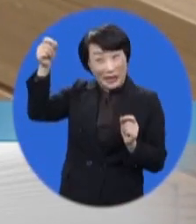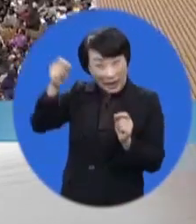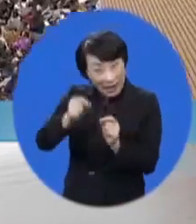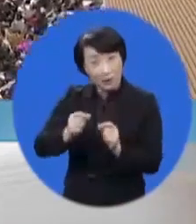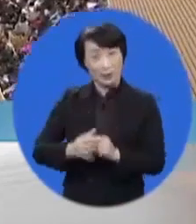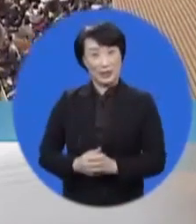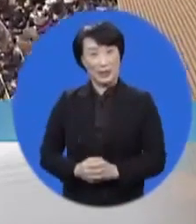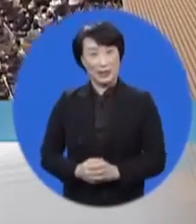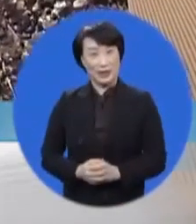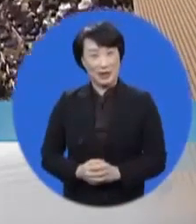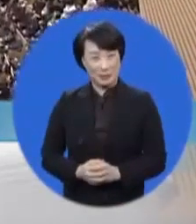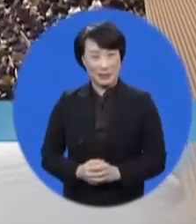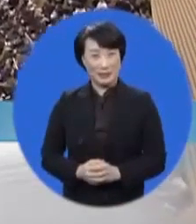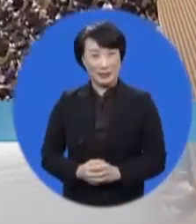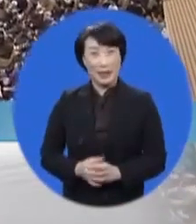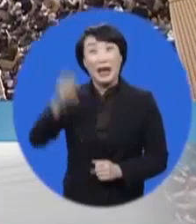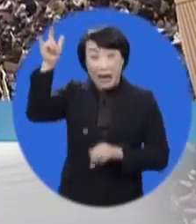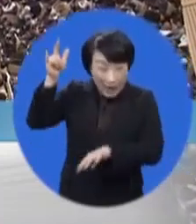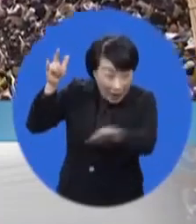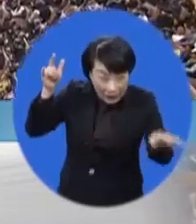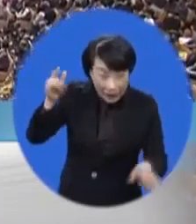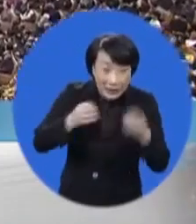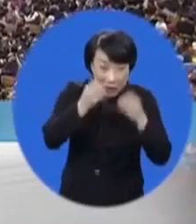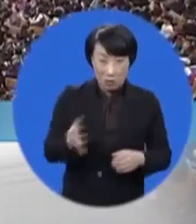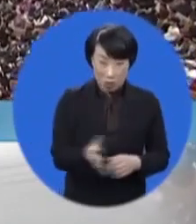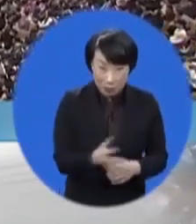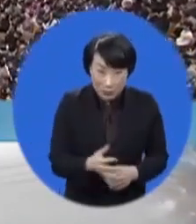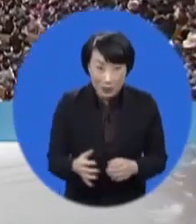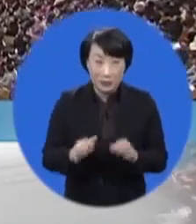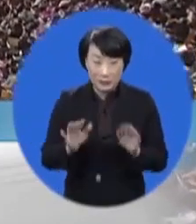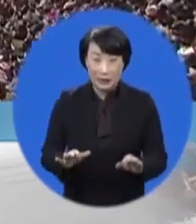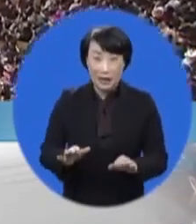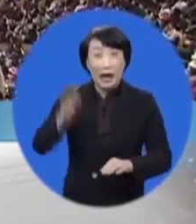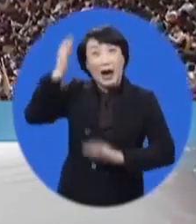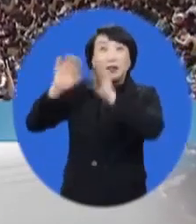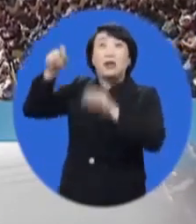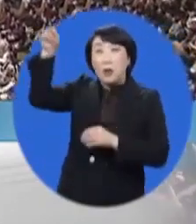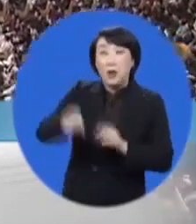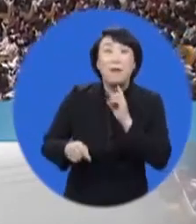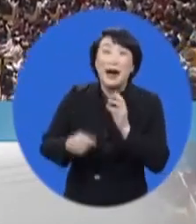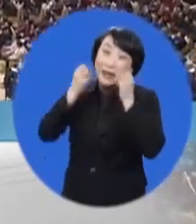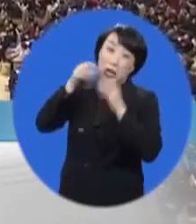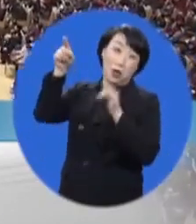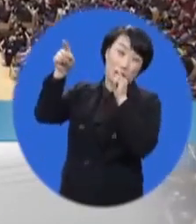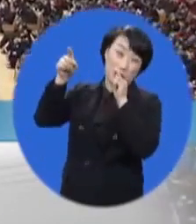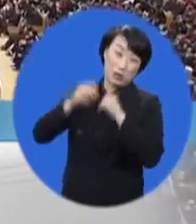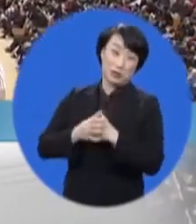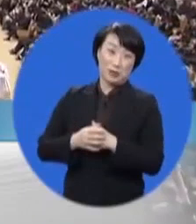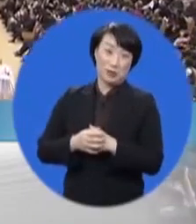천국이 가까웠다. 해 아래는 새것이 없나니 하늘에서 온 것만 새것이라 이